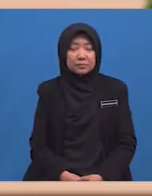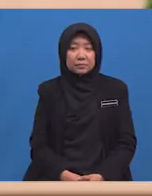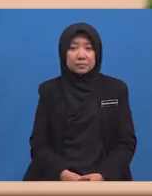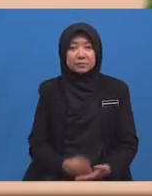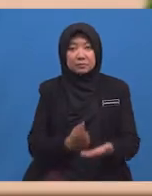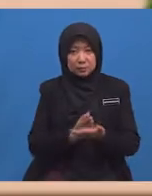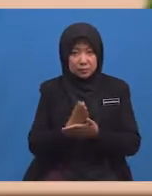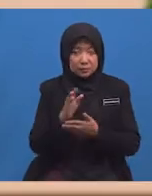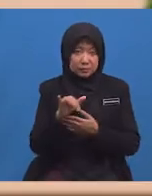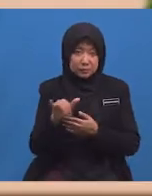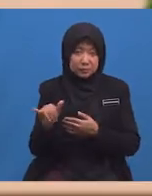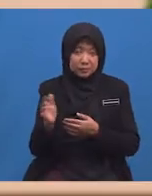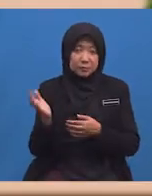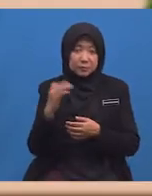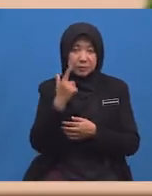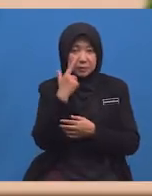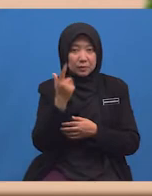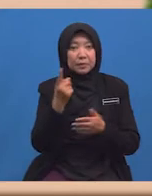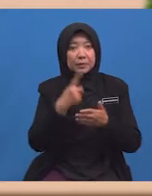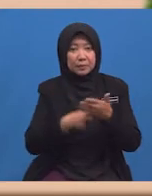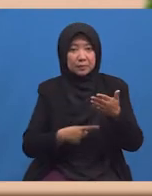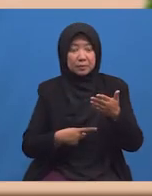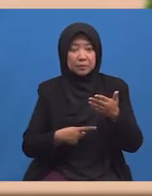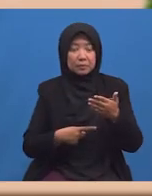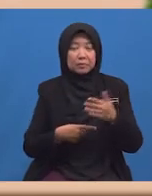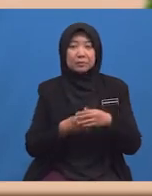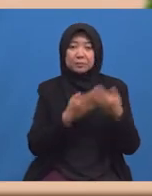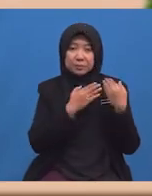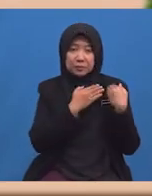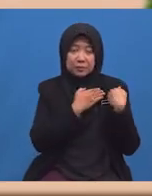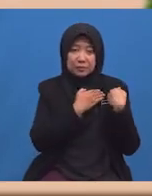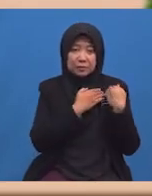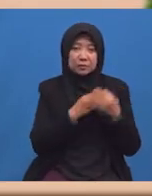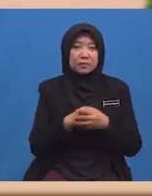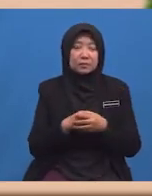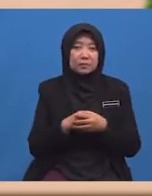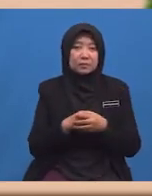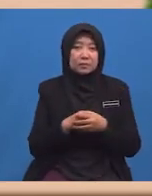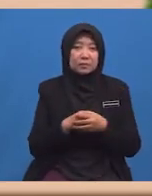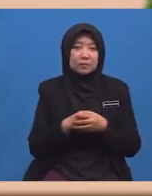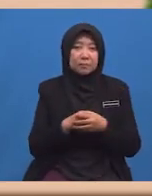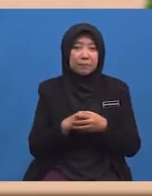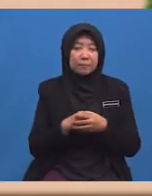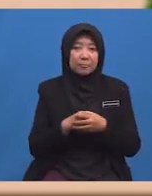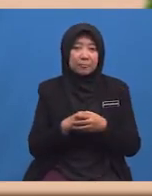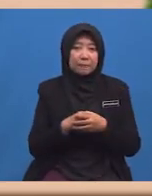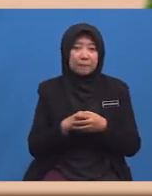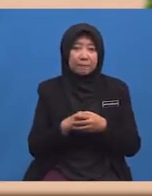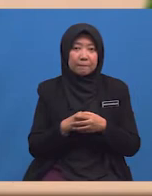Seterusnya anak-anak, mari kita lihat apa pula peranan yang dimainkan oleh golongan yang diperintah,